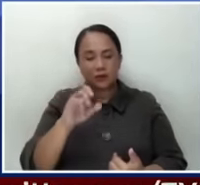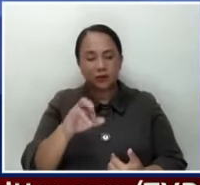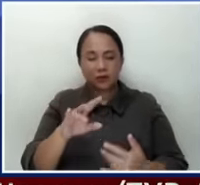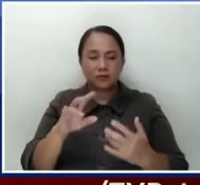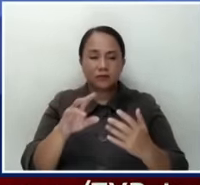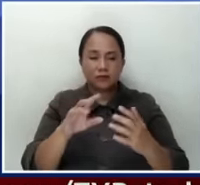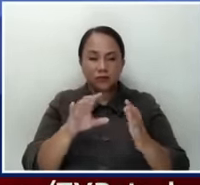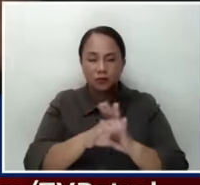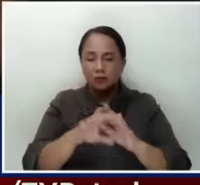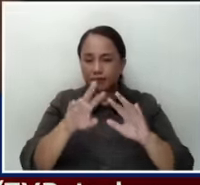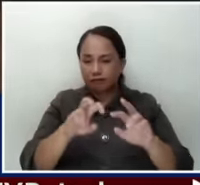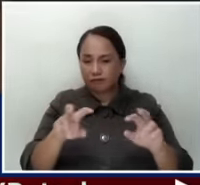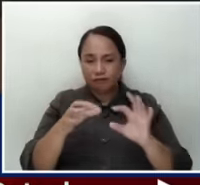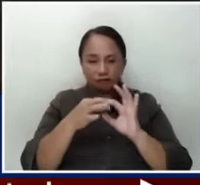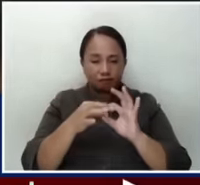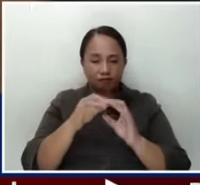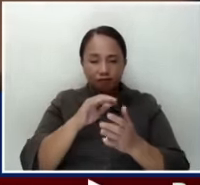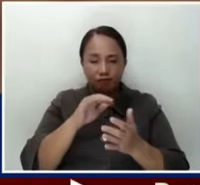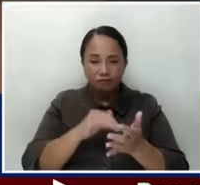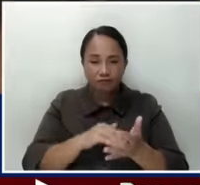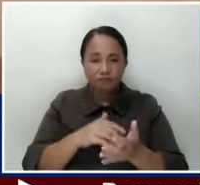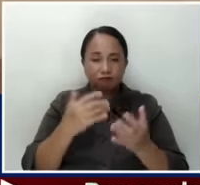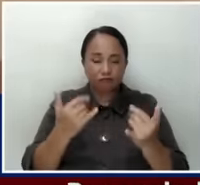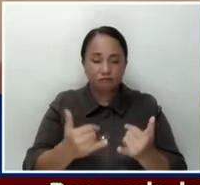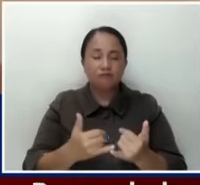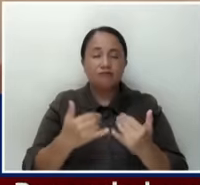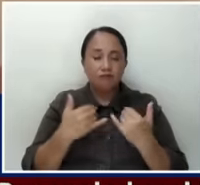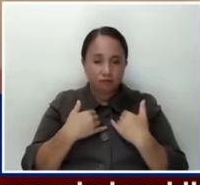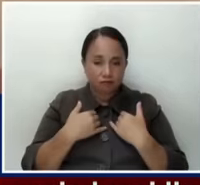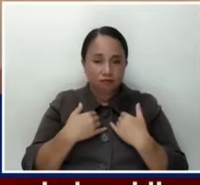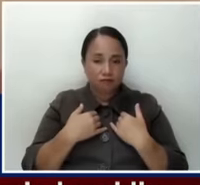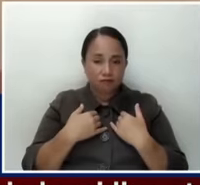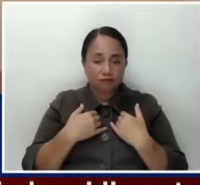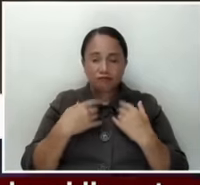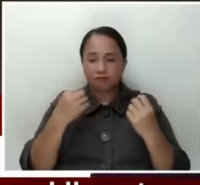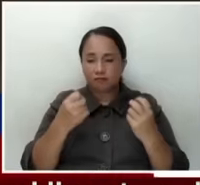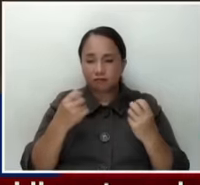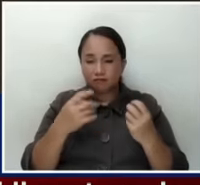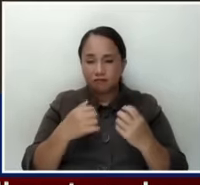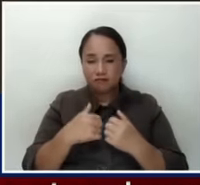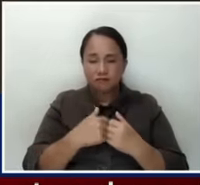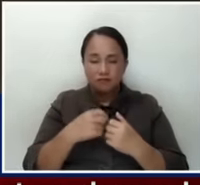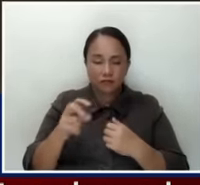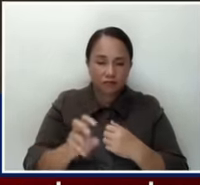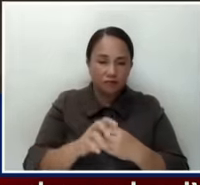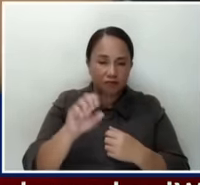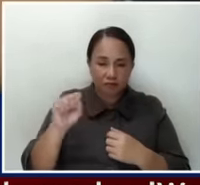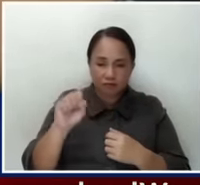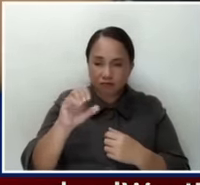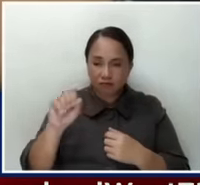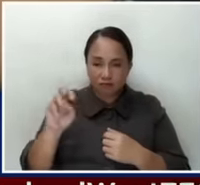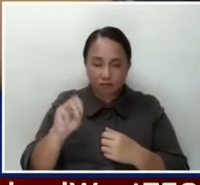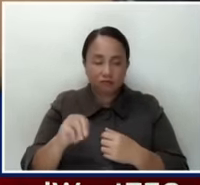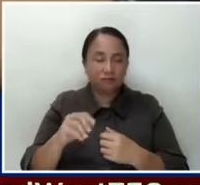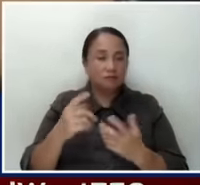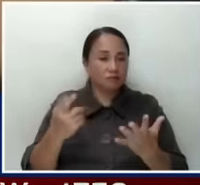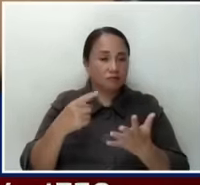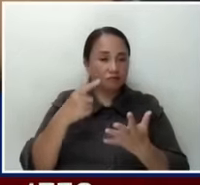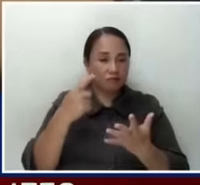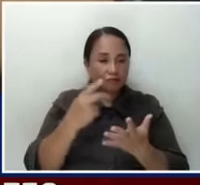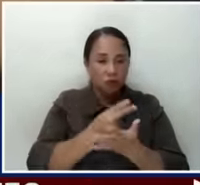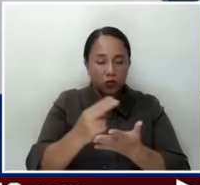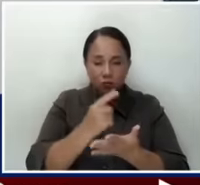and Coordinating Center, lalo't inaasahan ang pagdami ng mga travel scam ngayong Semana Santa at sa darating na